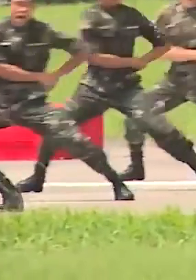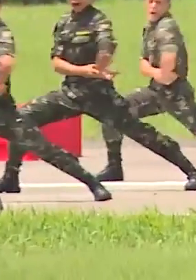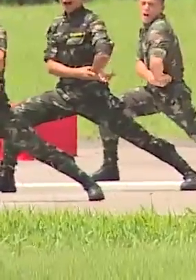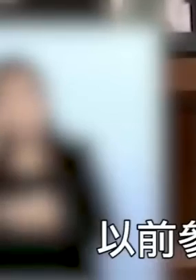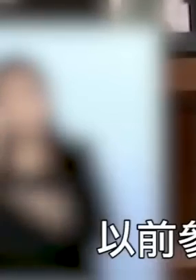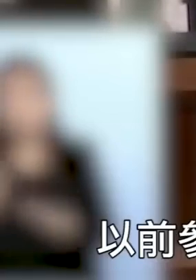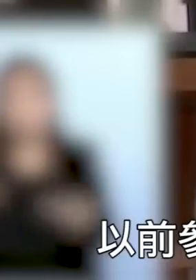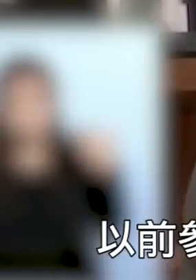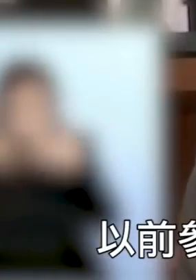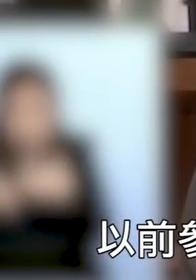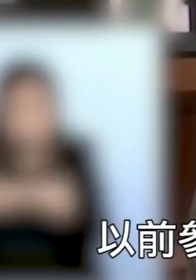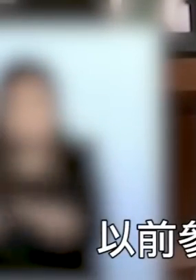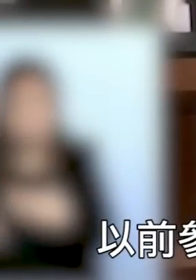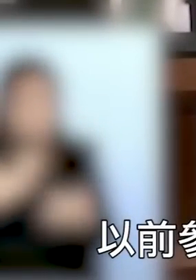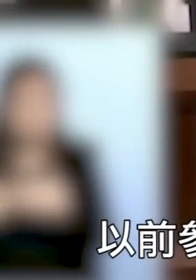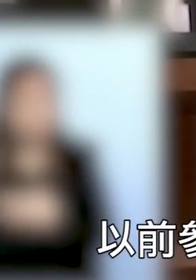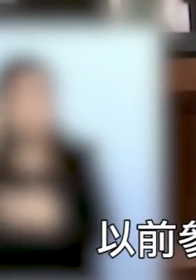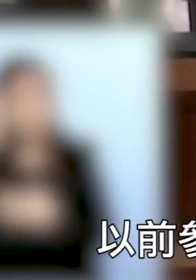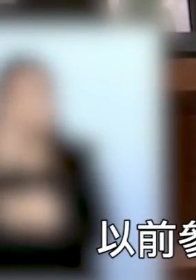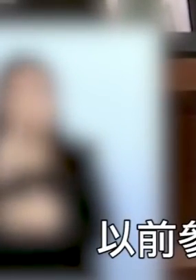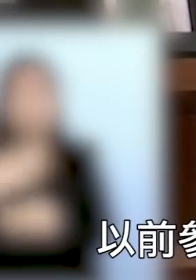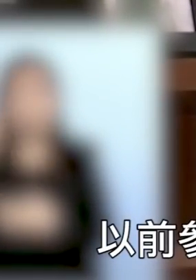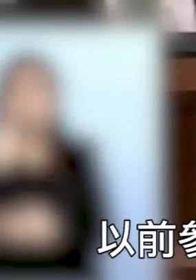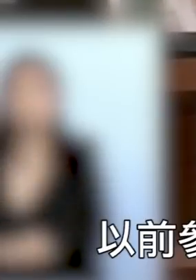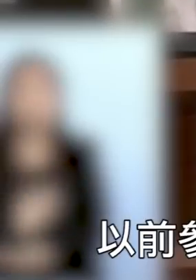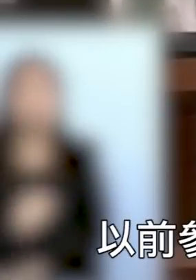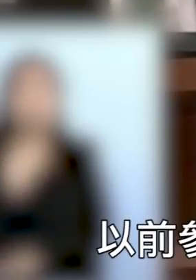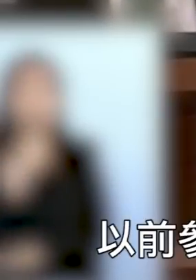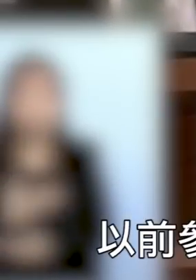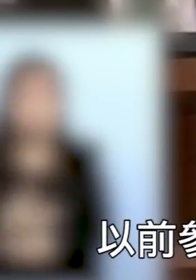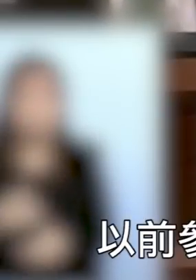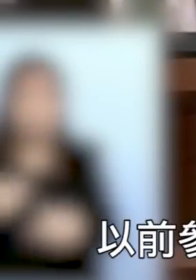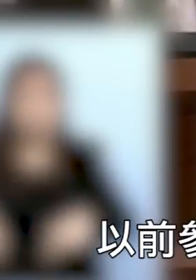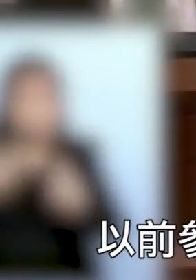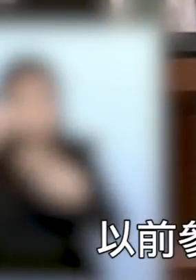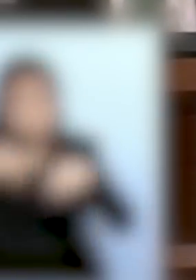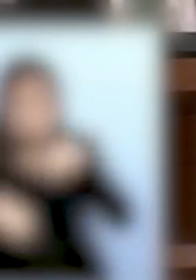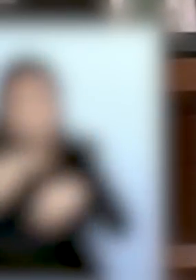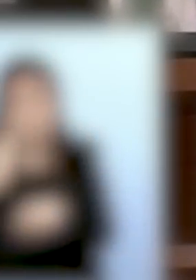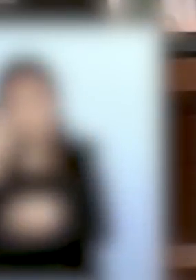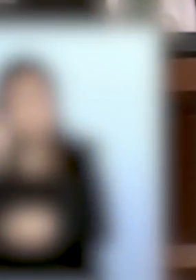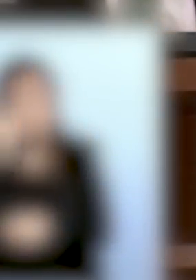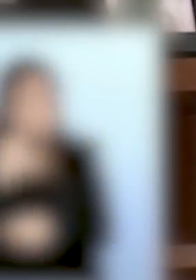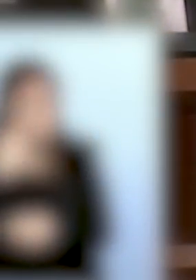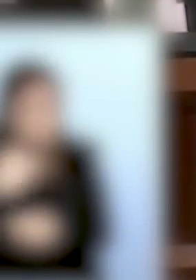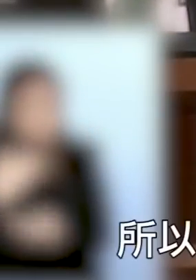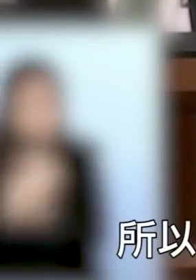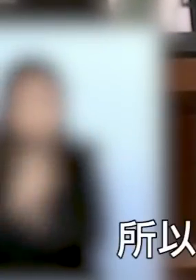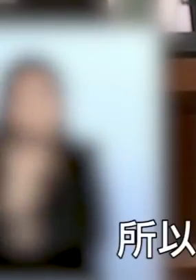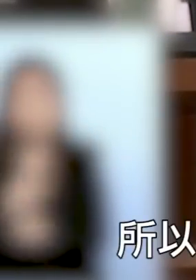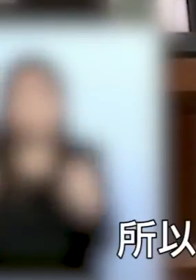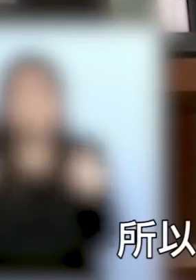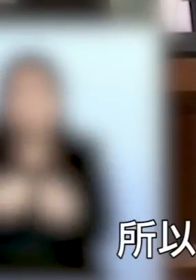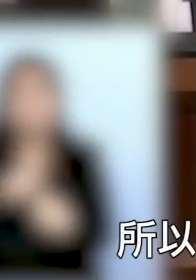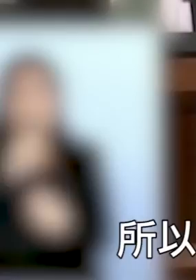著軍服。但以前參與例如捐血啊、植樹啊、去探訪老人啊，都係著軍服嘅。所